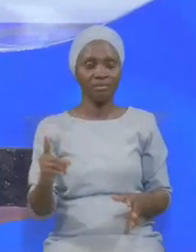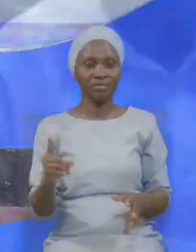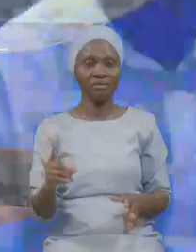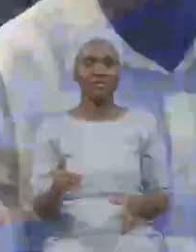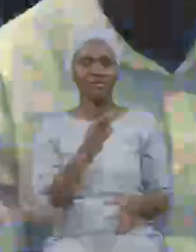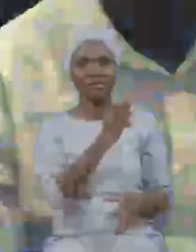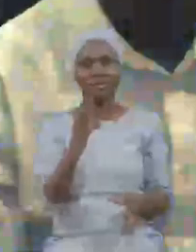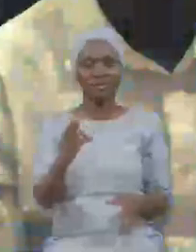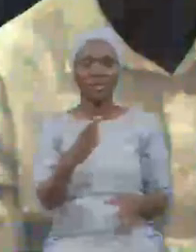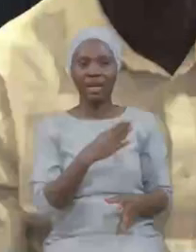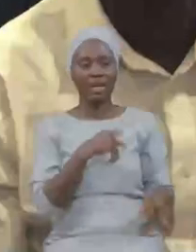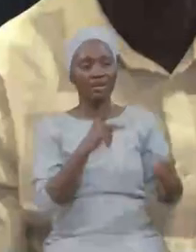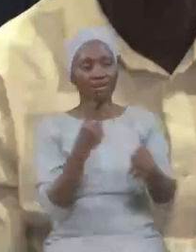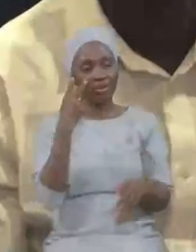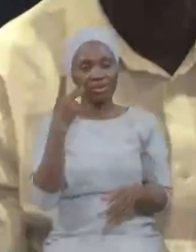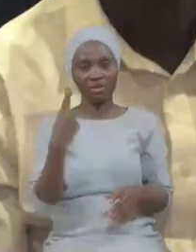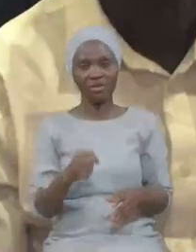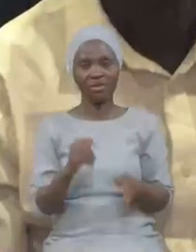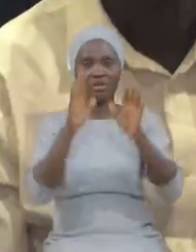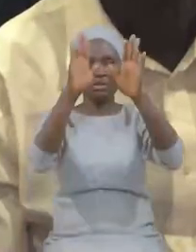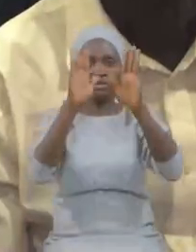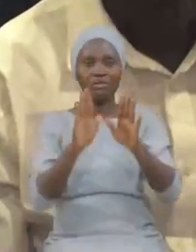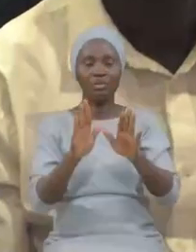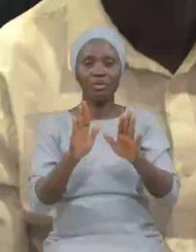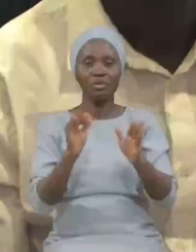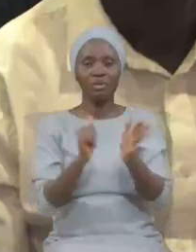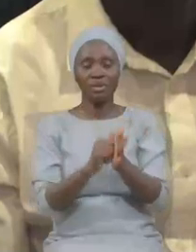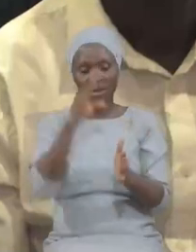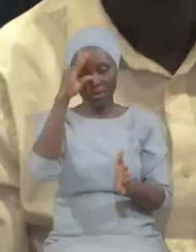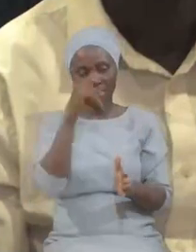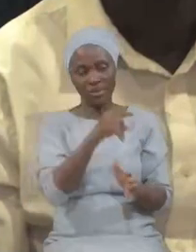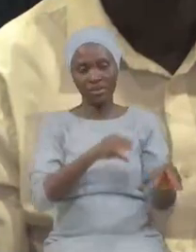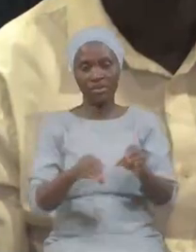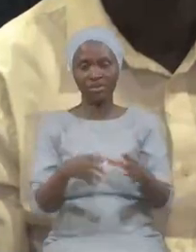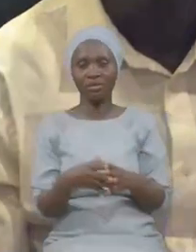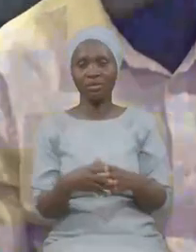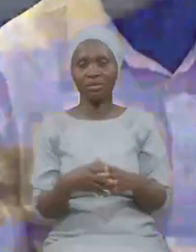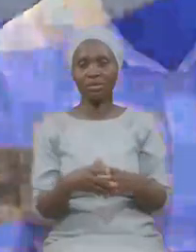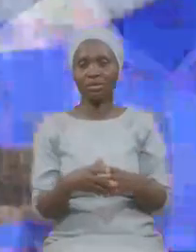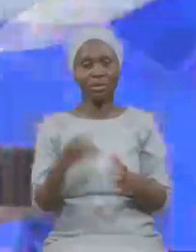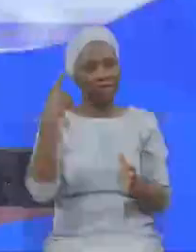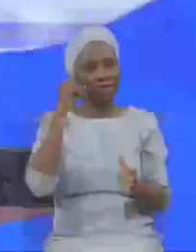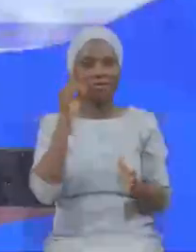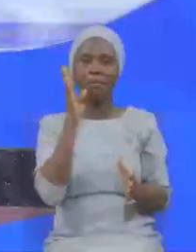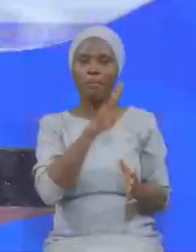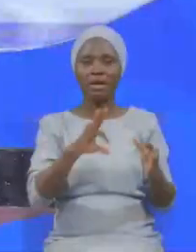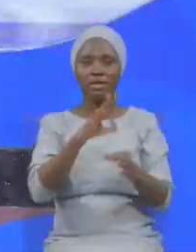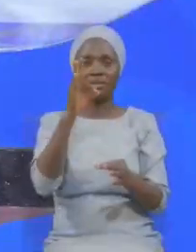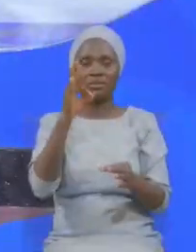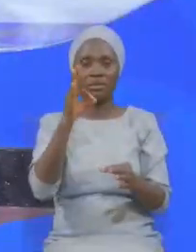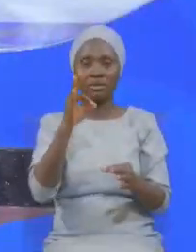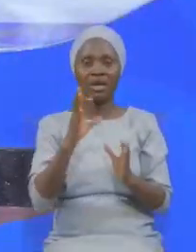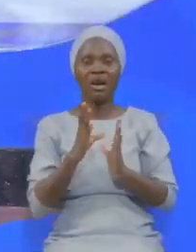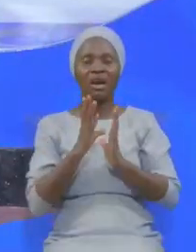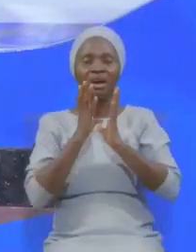allez voir des miracles ce soir, car des esprits impurs sortirent de plusieurs démoniaques